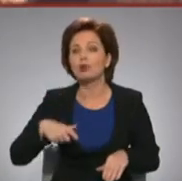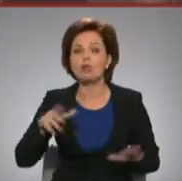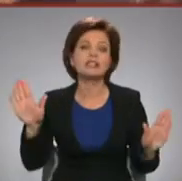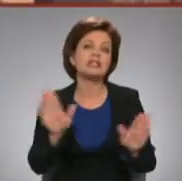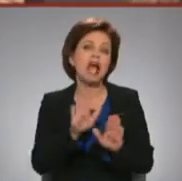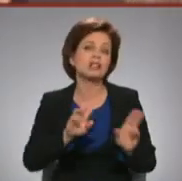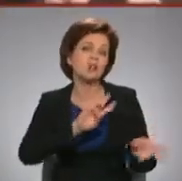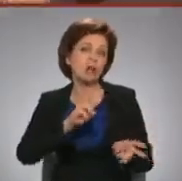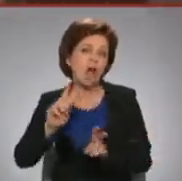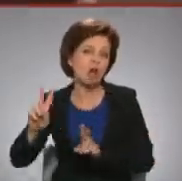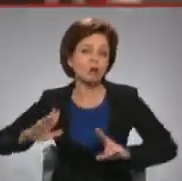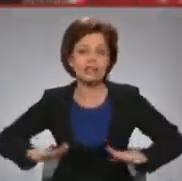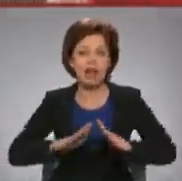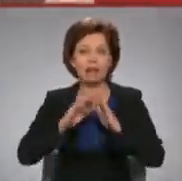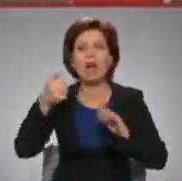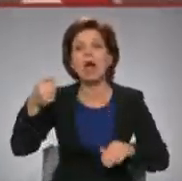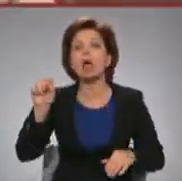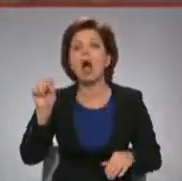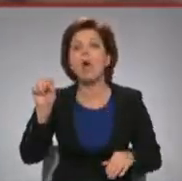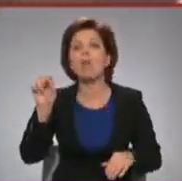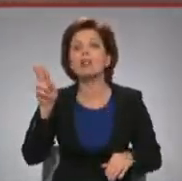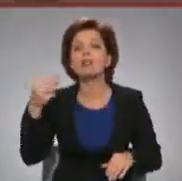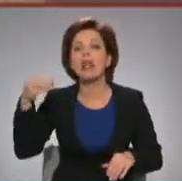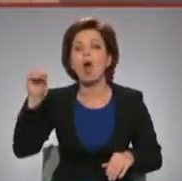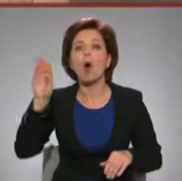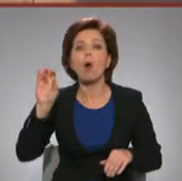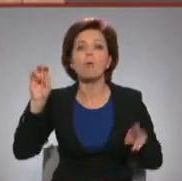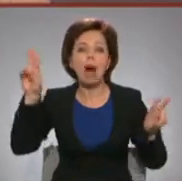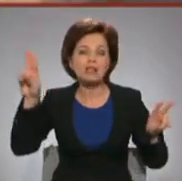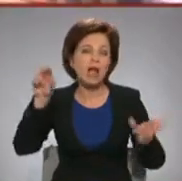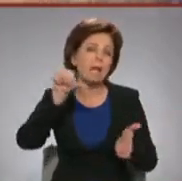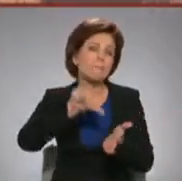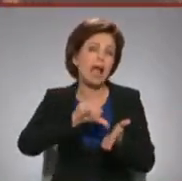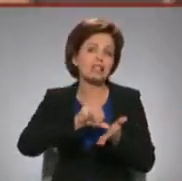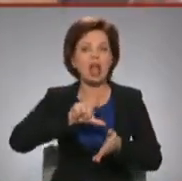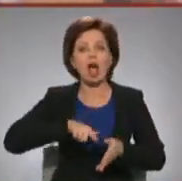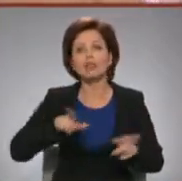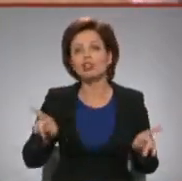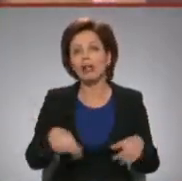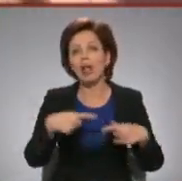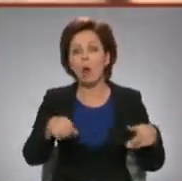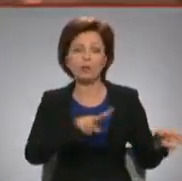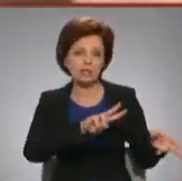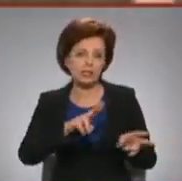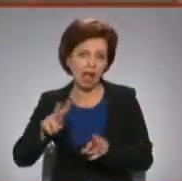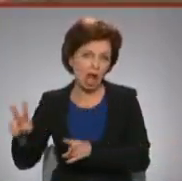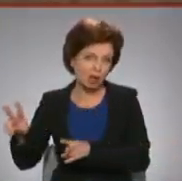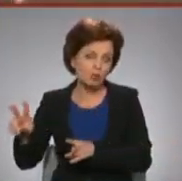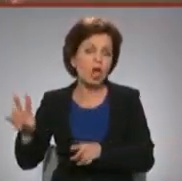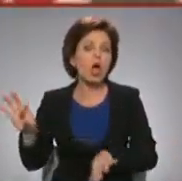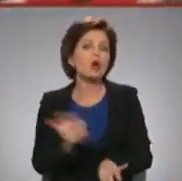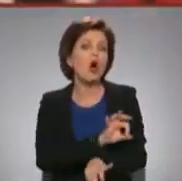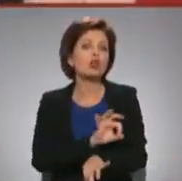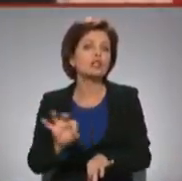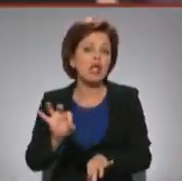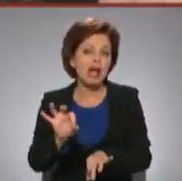deju svētkiem un gaudējumus, kuru kopā ar citiem Latvijas kolektīviem prezentēs latviešu tautadejas. Koncertā ceriņi Baltijas studentu